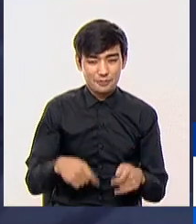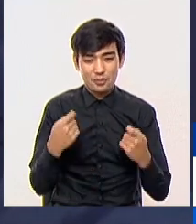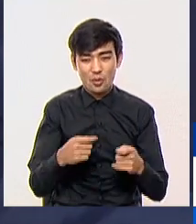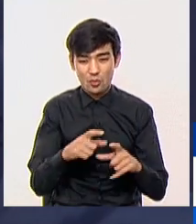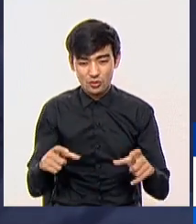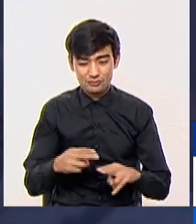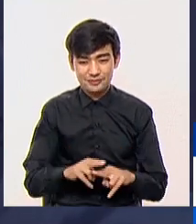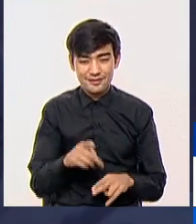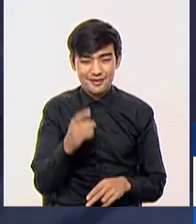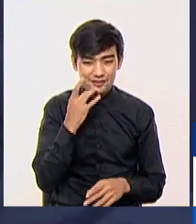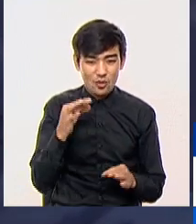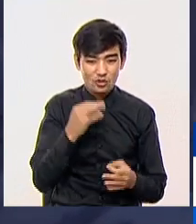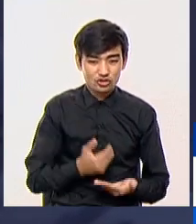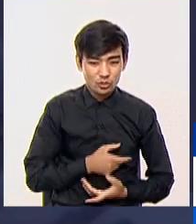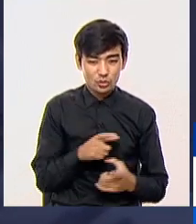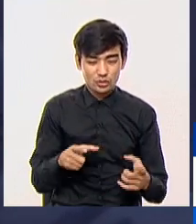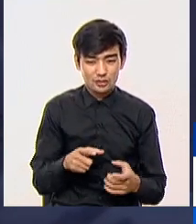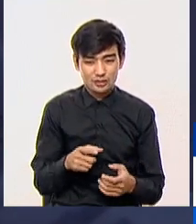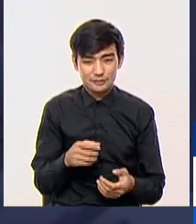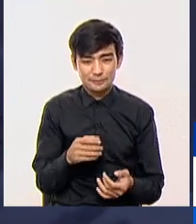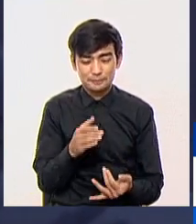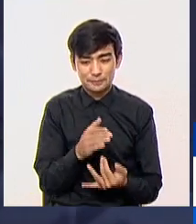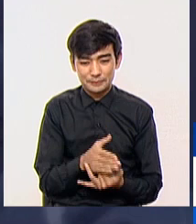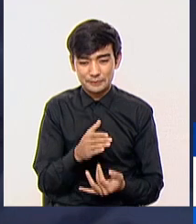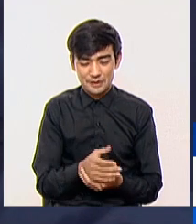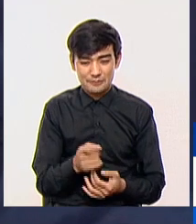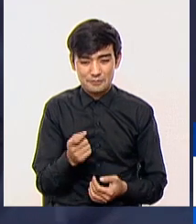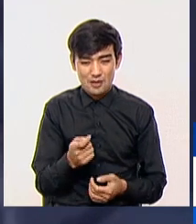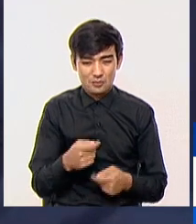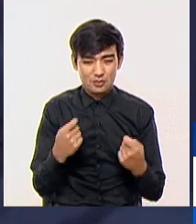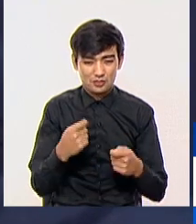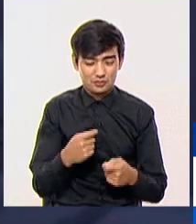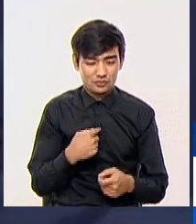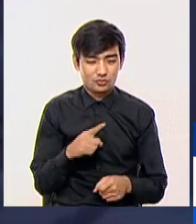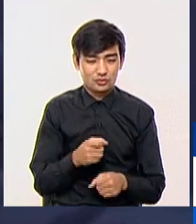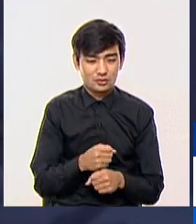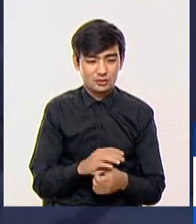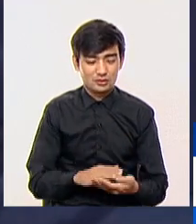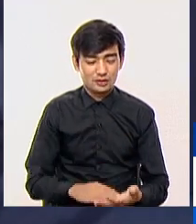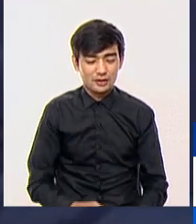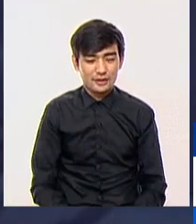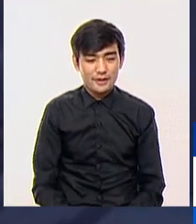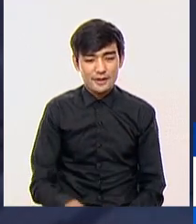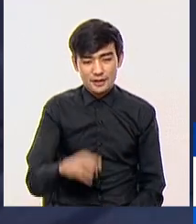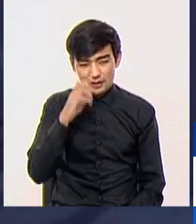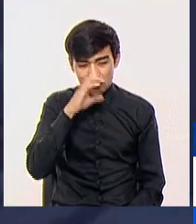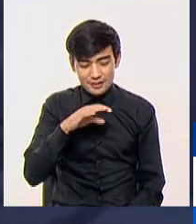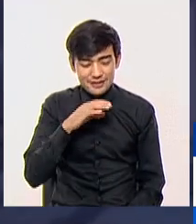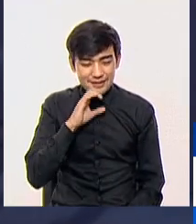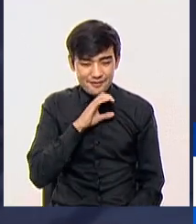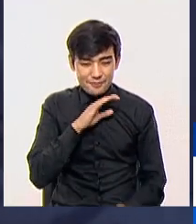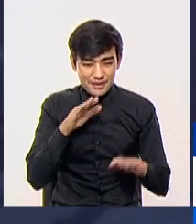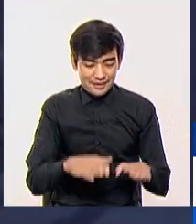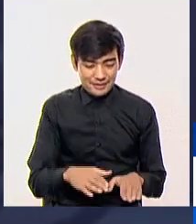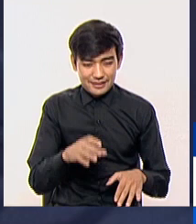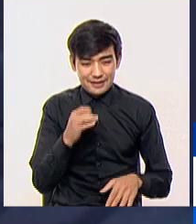сатушылары бұл өнімді тұрғындарға шектеп қана сатуға мәжбүрміз дейді. Ал еліміздің солтүстігіндегі